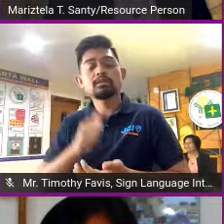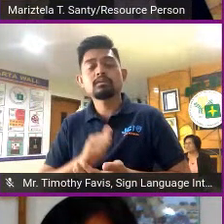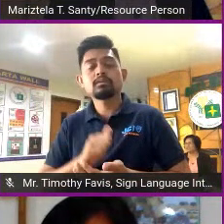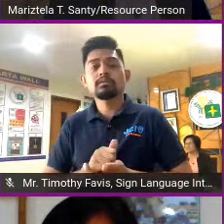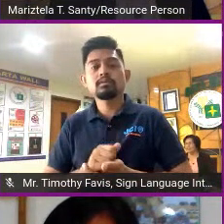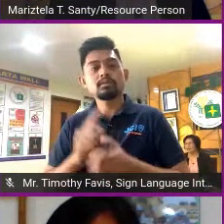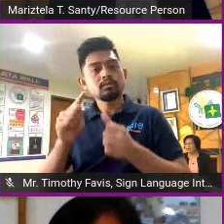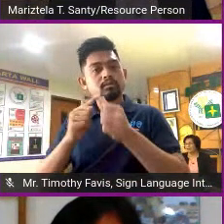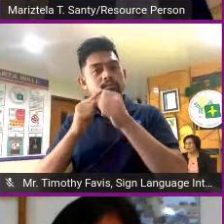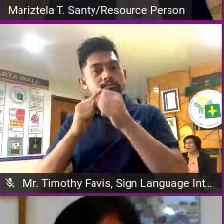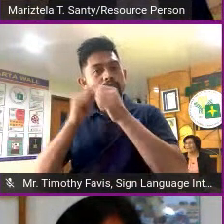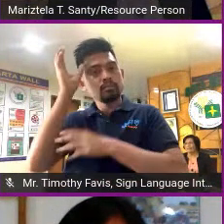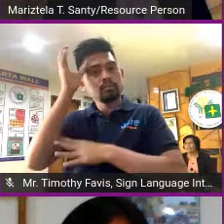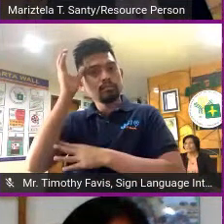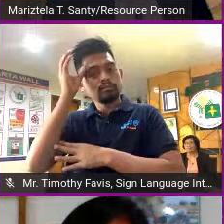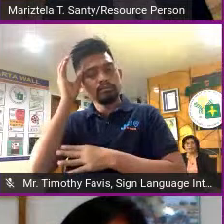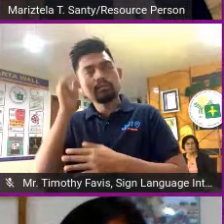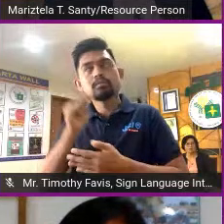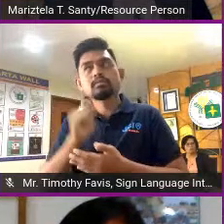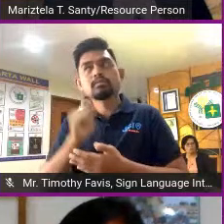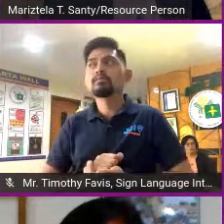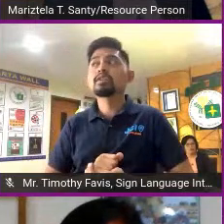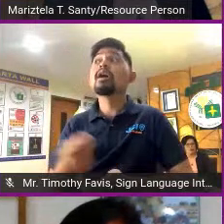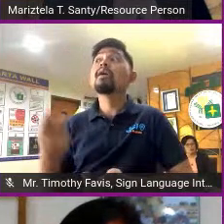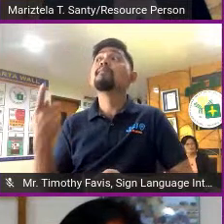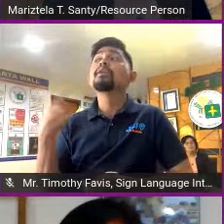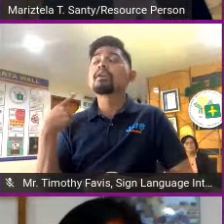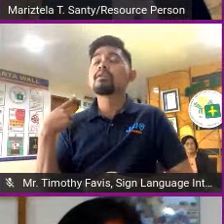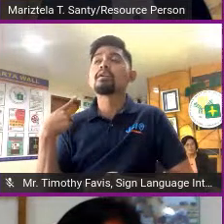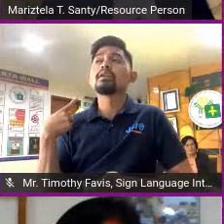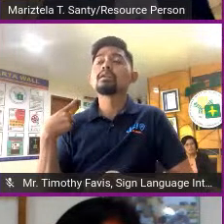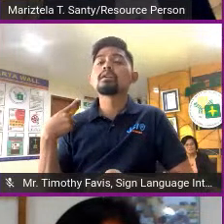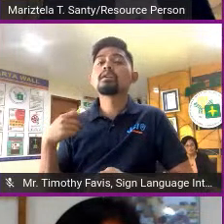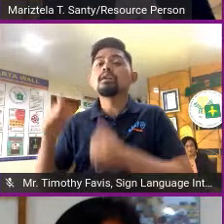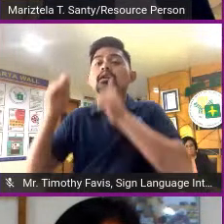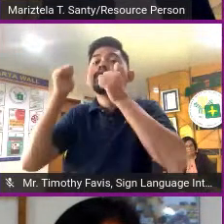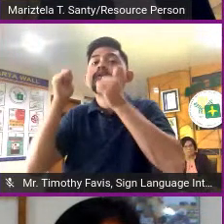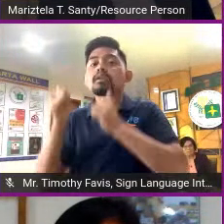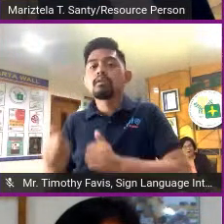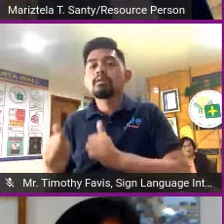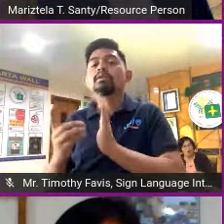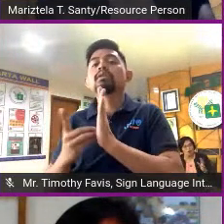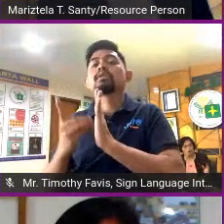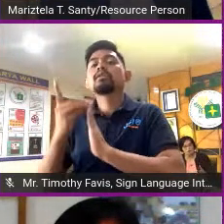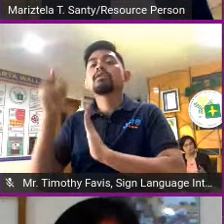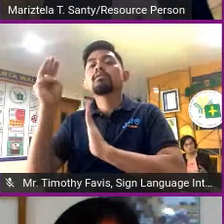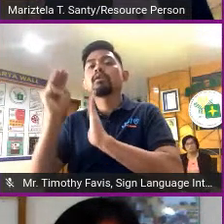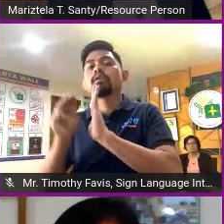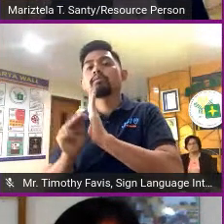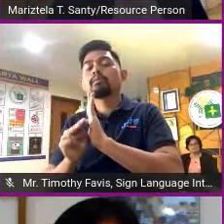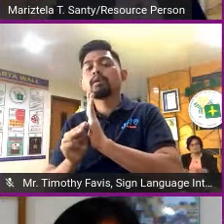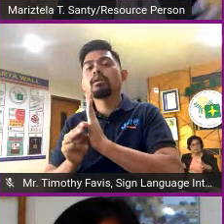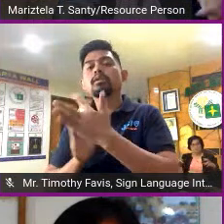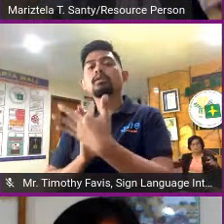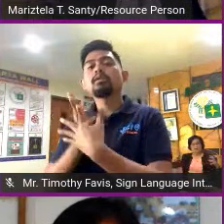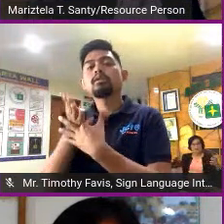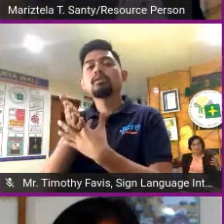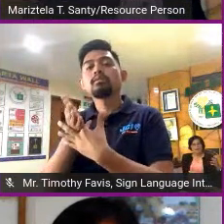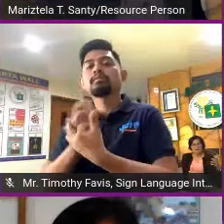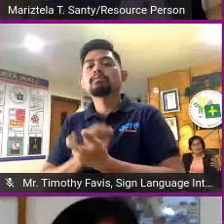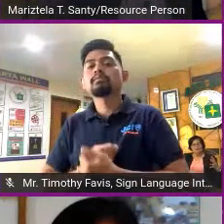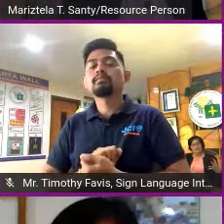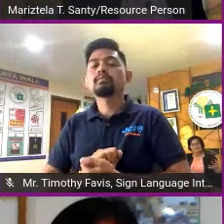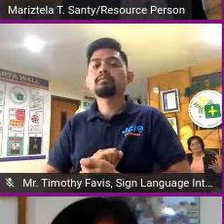first concern ay dapat po magkaroon muna ng capability development among